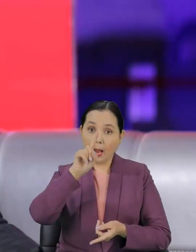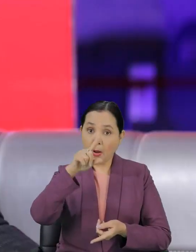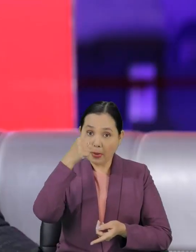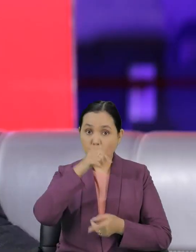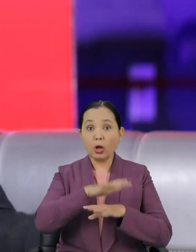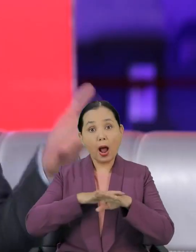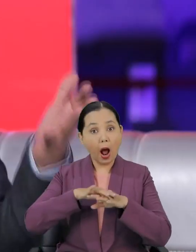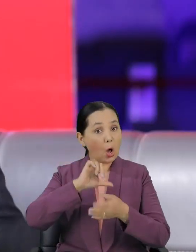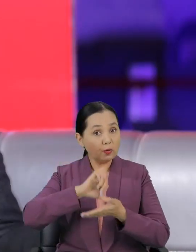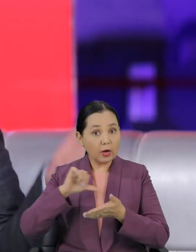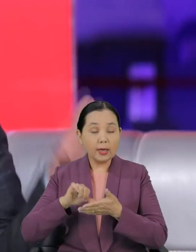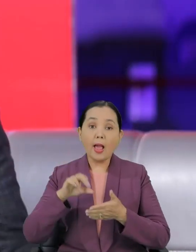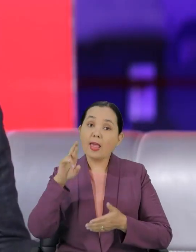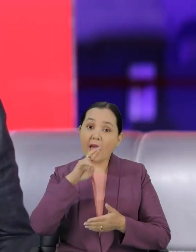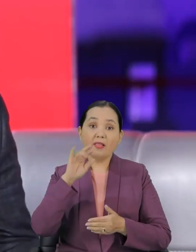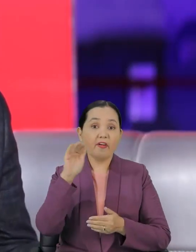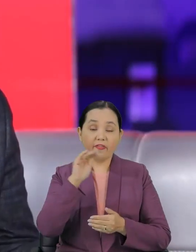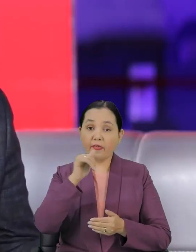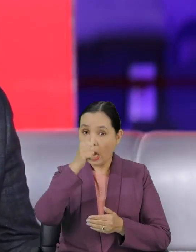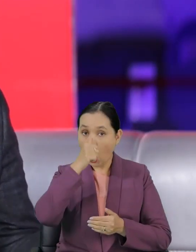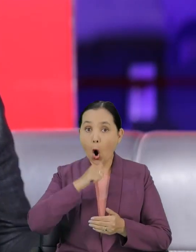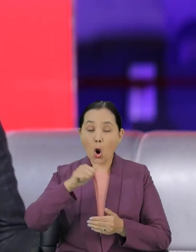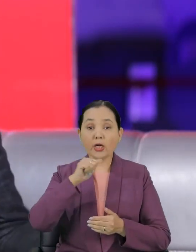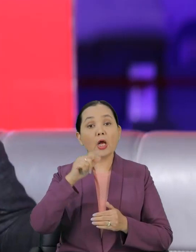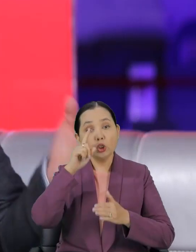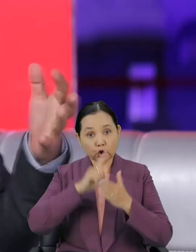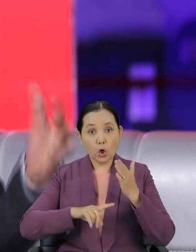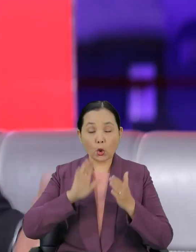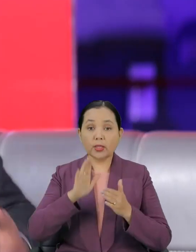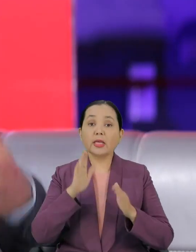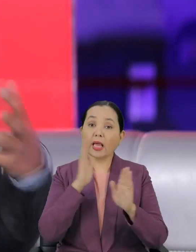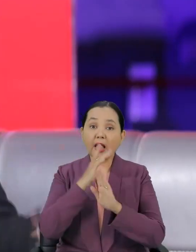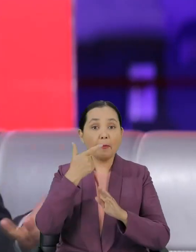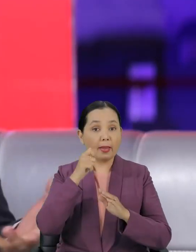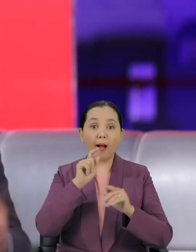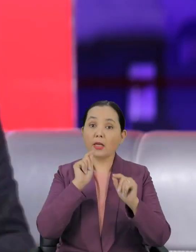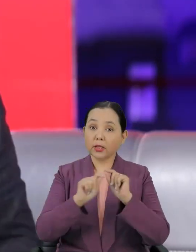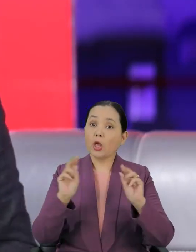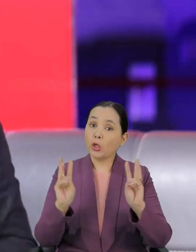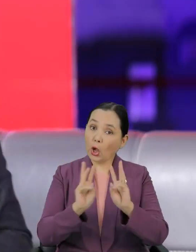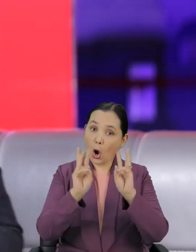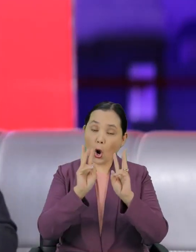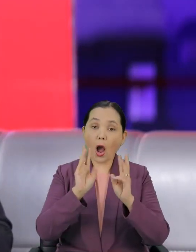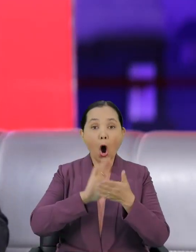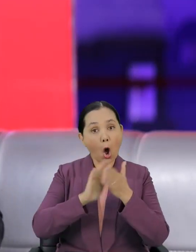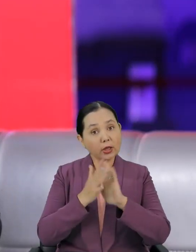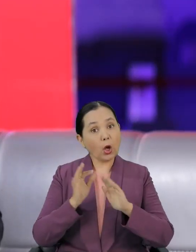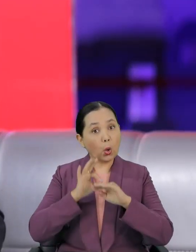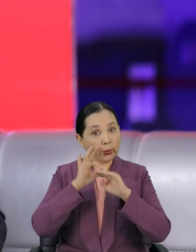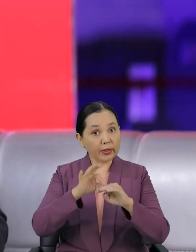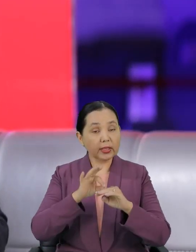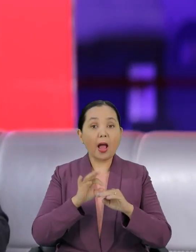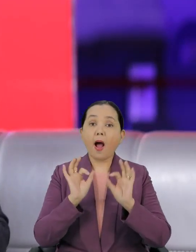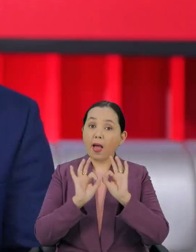yilni aholi vakillari yanvar-fevral oylarini ishonamizki, tabiiy gazni yoqqan holda o'tkazishadi. E'tirof etish kerak